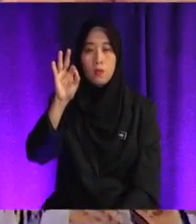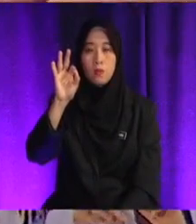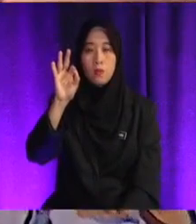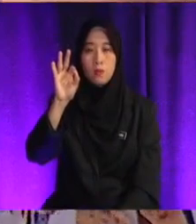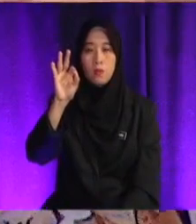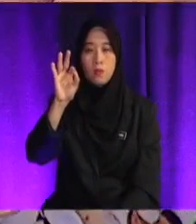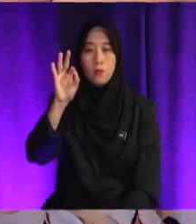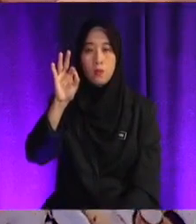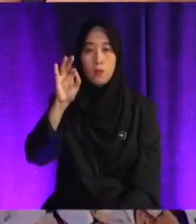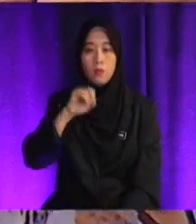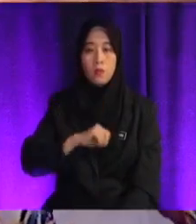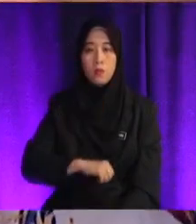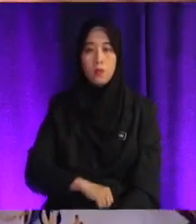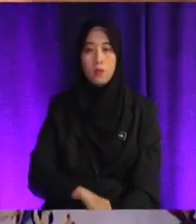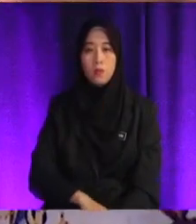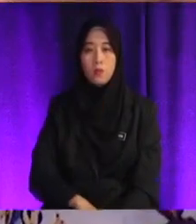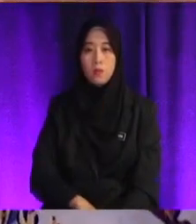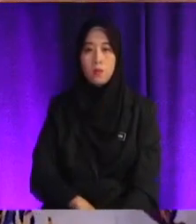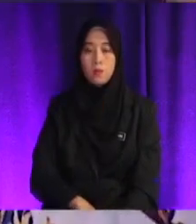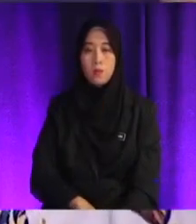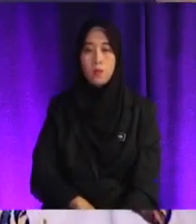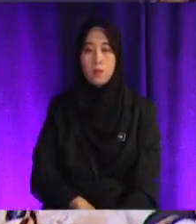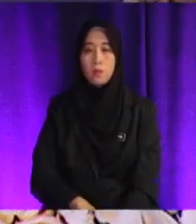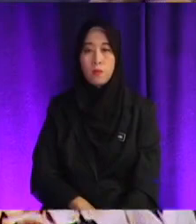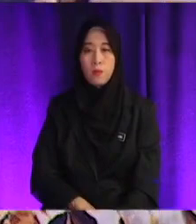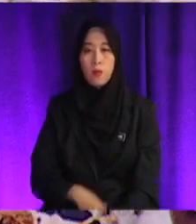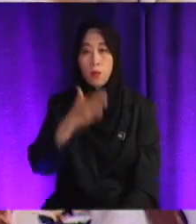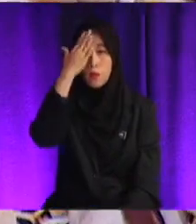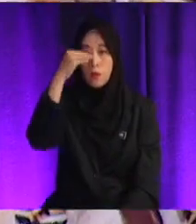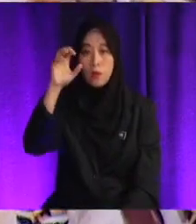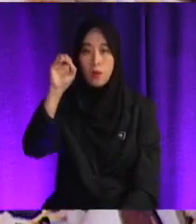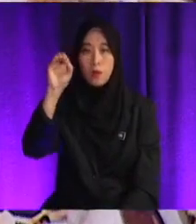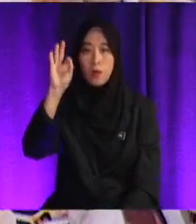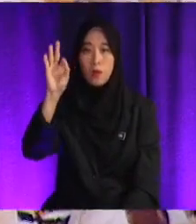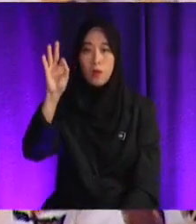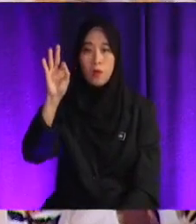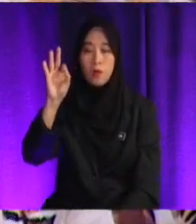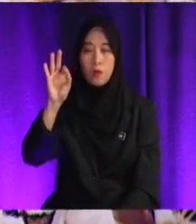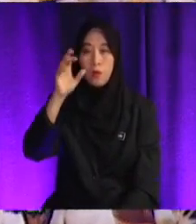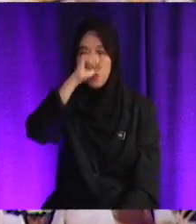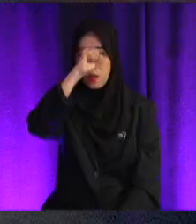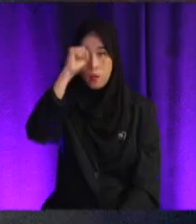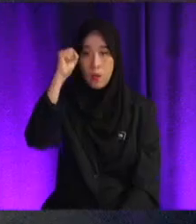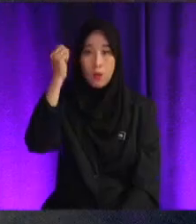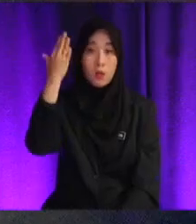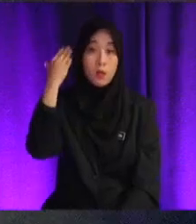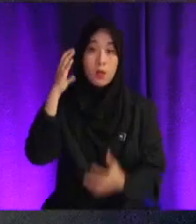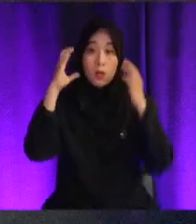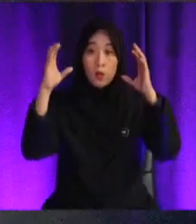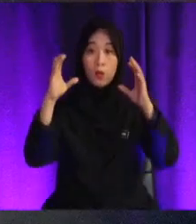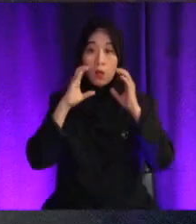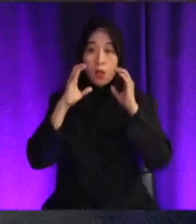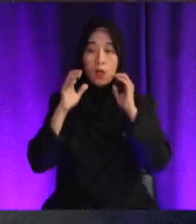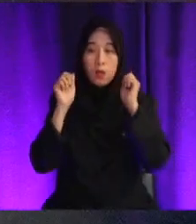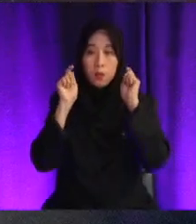tadi? Okey, ini. Ni ada off kat sini. Okey. Kenapa off? Tahu tak? Sebab kan tadi cikgu cakap, kita kena apa-apa pun kena offkan